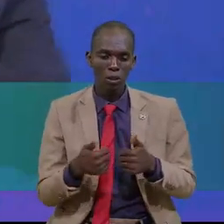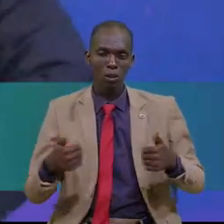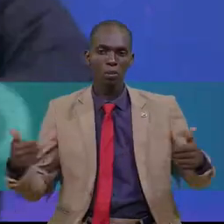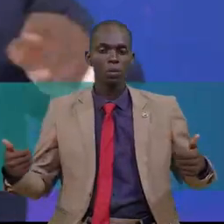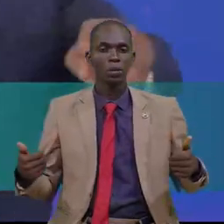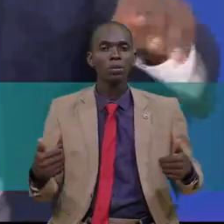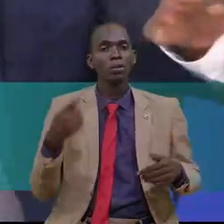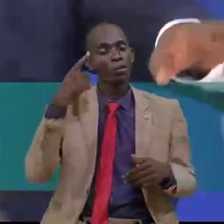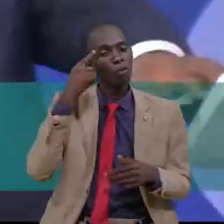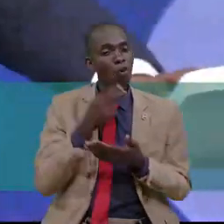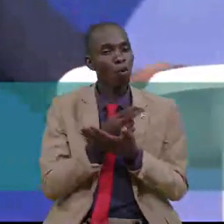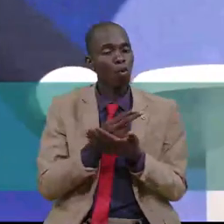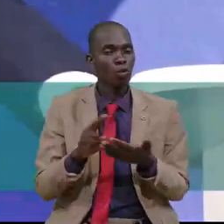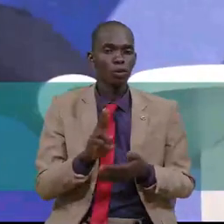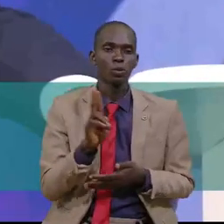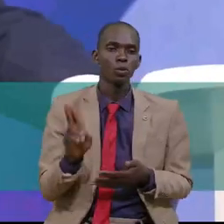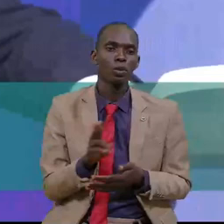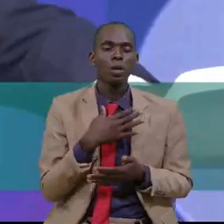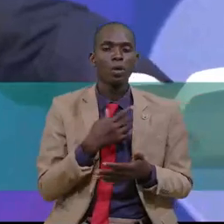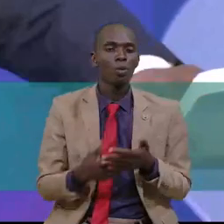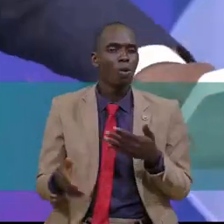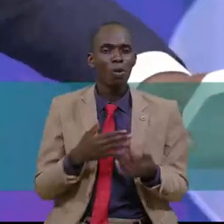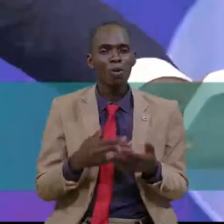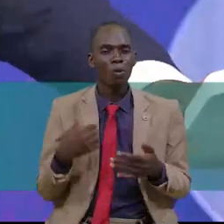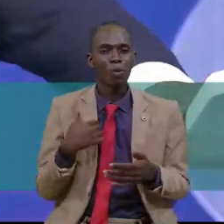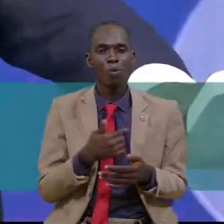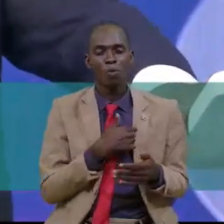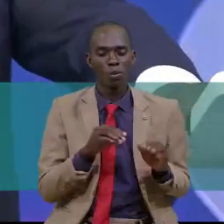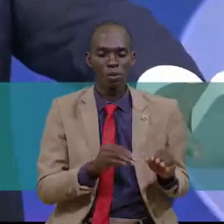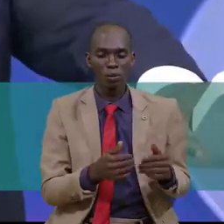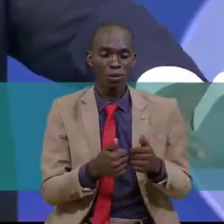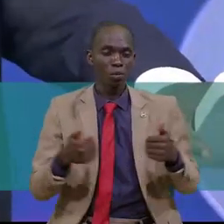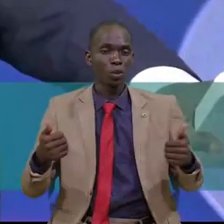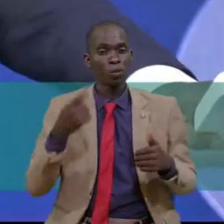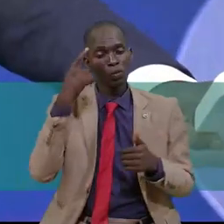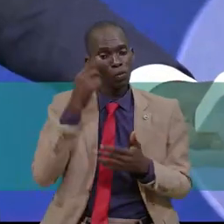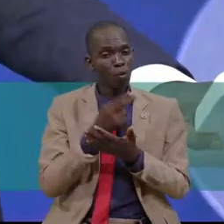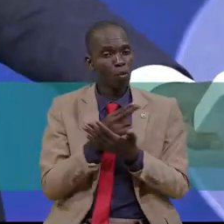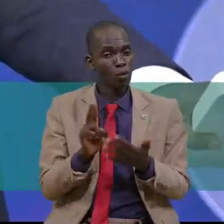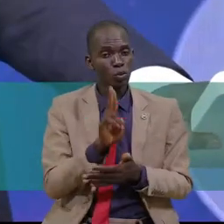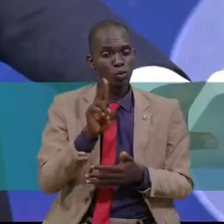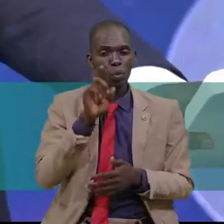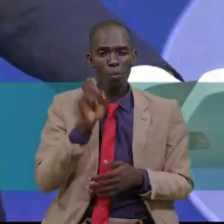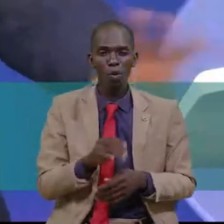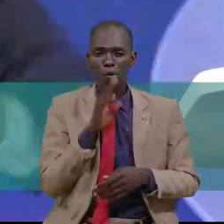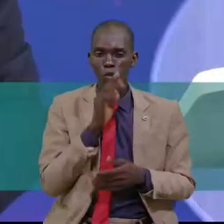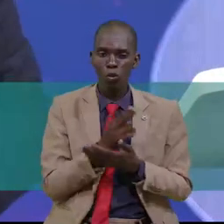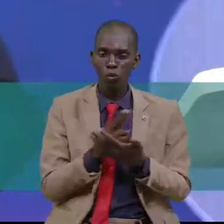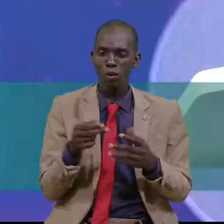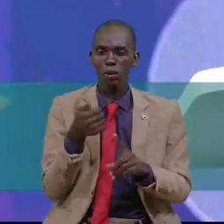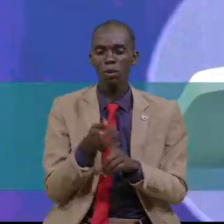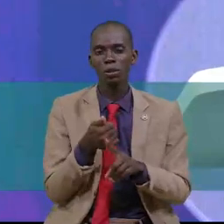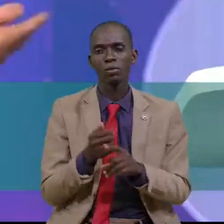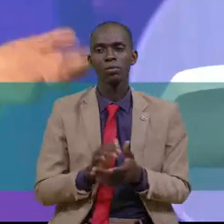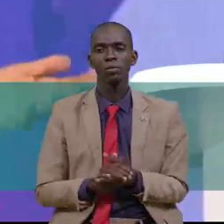être mis à part pour un usage saint. Et quelque chose que tu mets de côté pour un usage saint, doit être saint